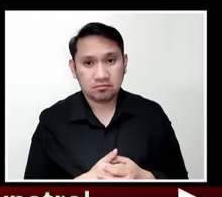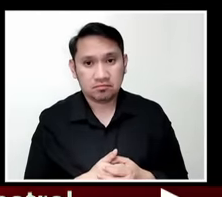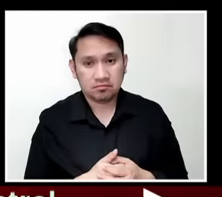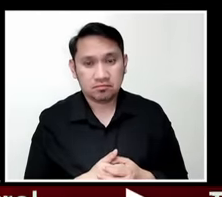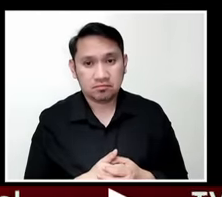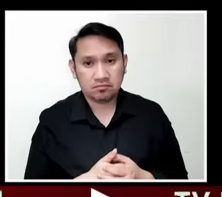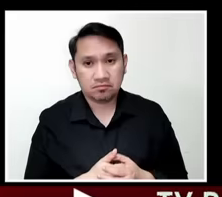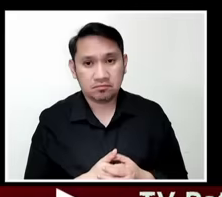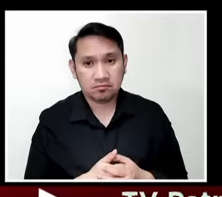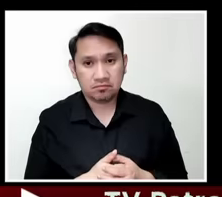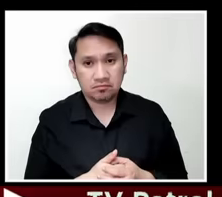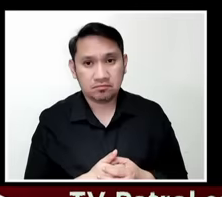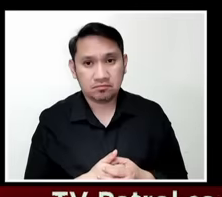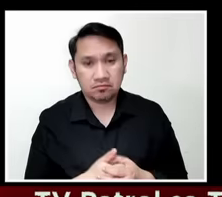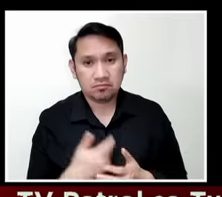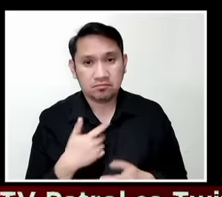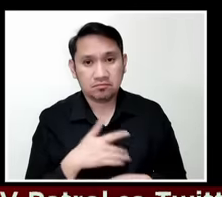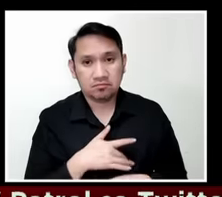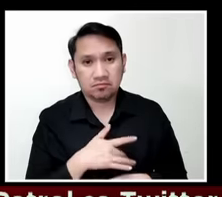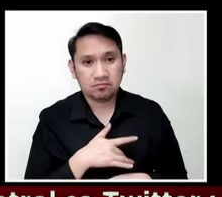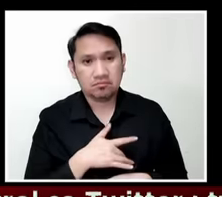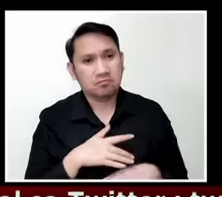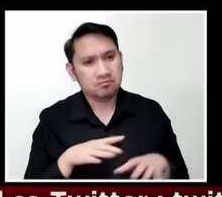Ang ramdam na ramdam namin, eh,